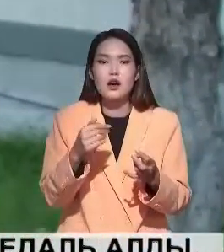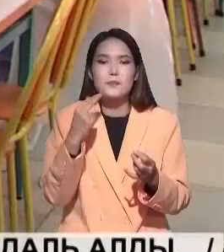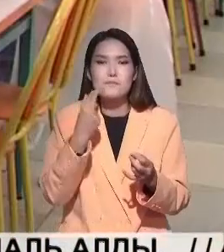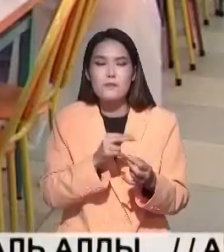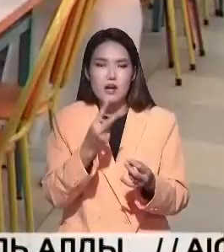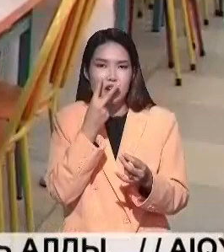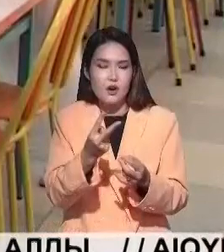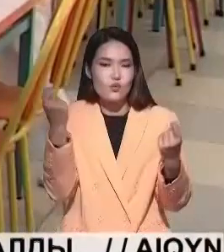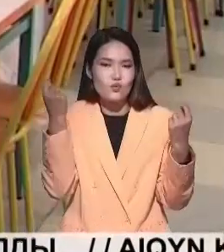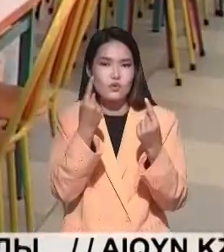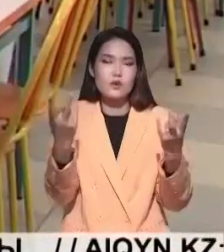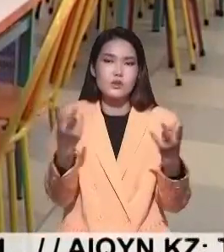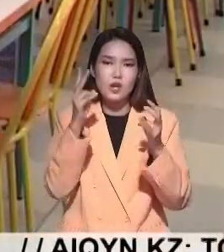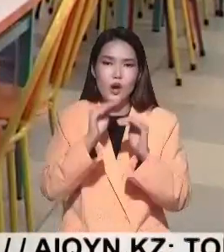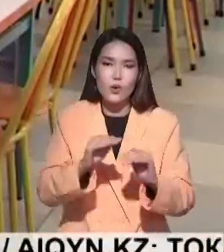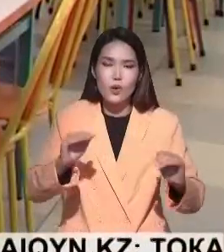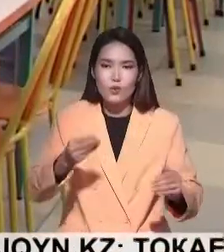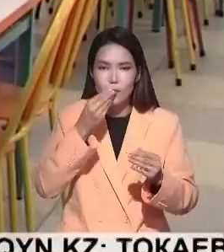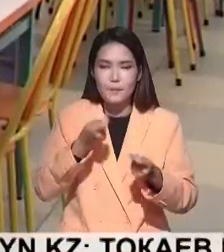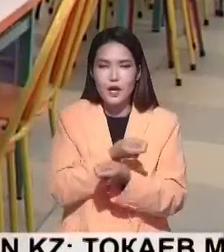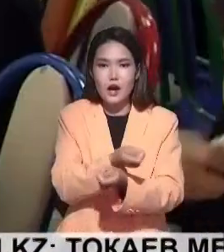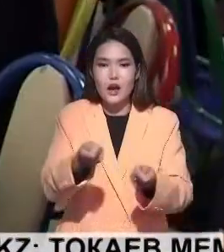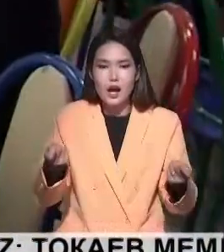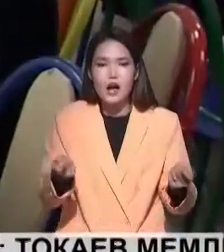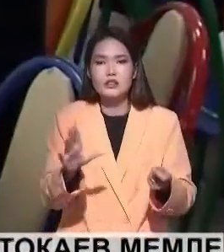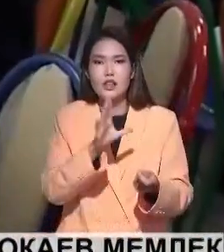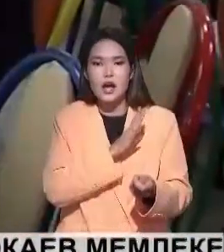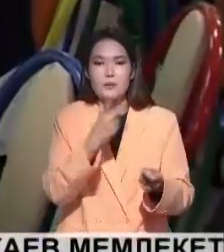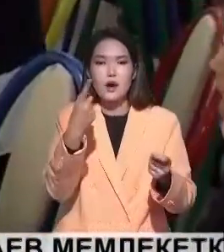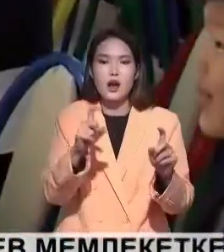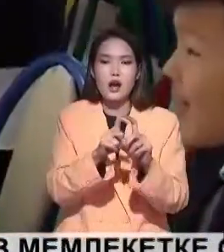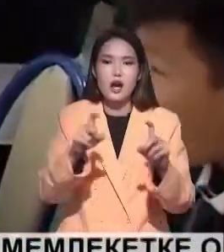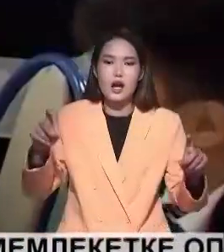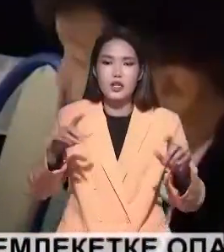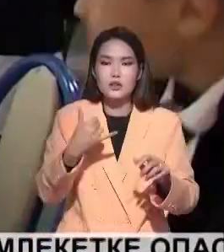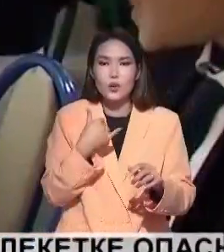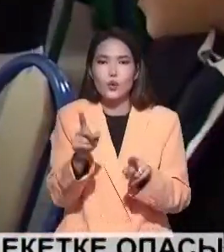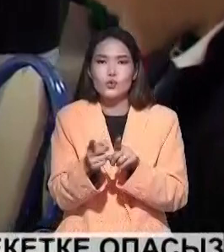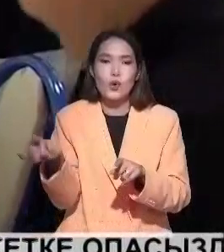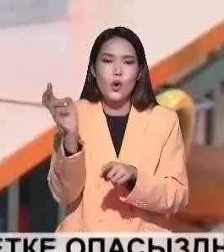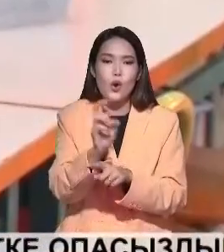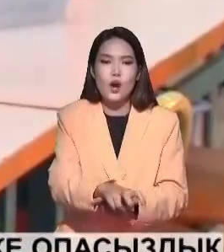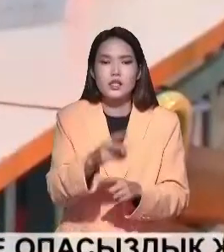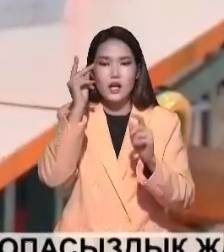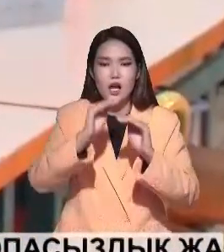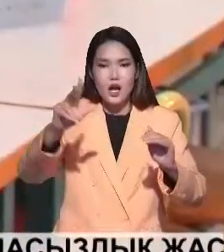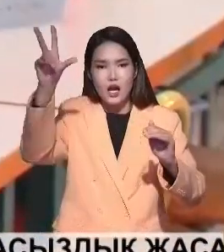керек. Оқушыларды тамақпен қамтамасыз етіп отырмыз деген бір мектепке біз де бардық. Мұндағы оқушылар